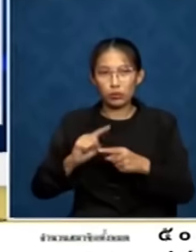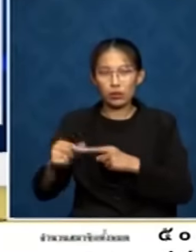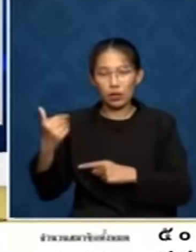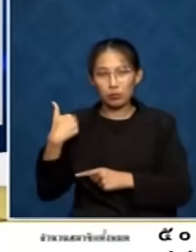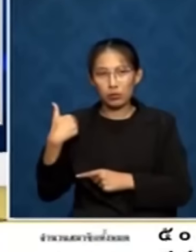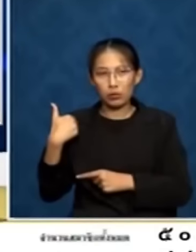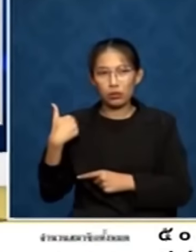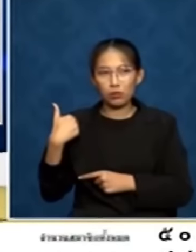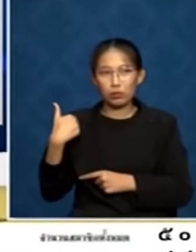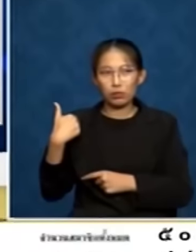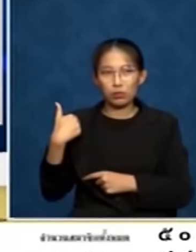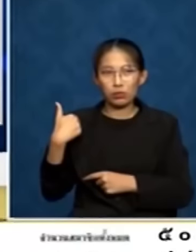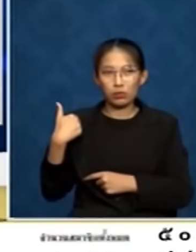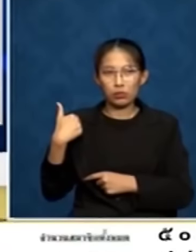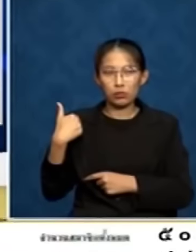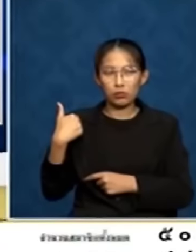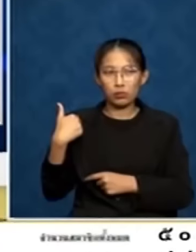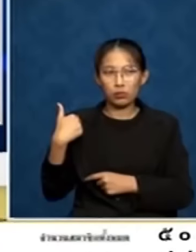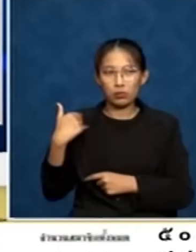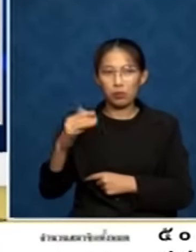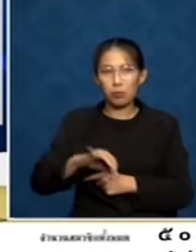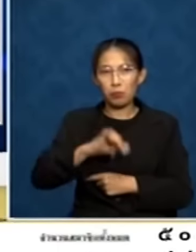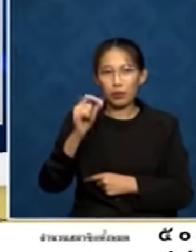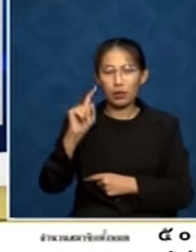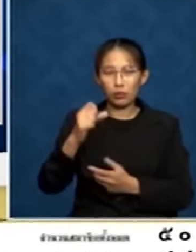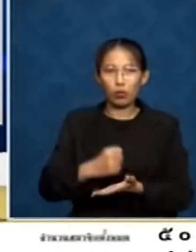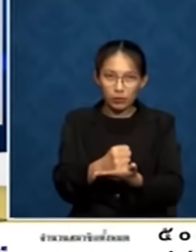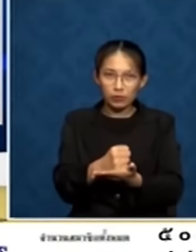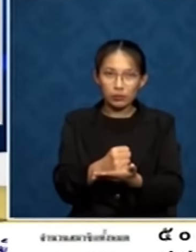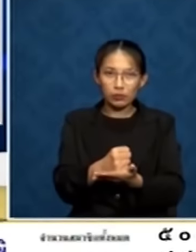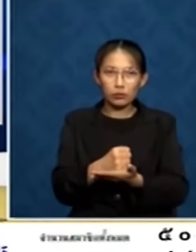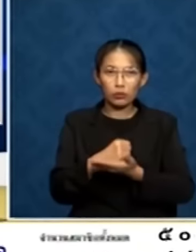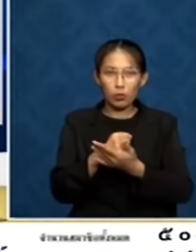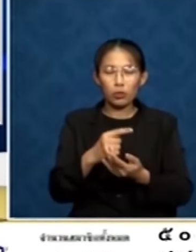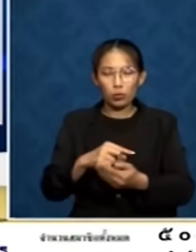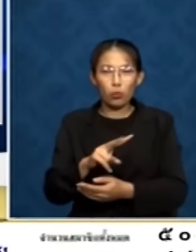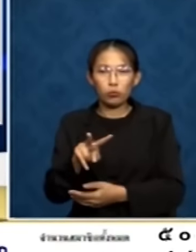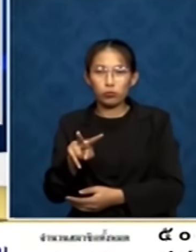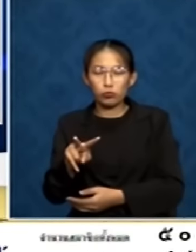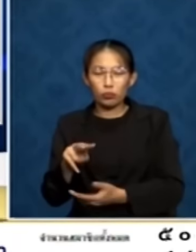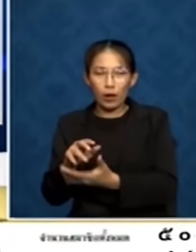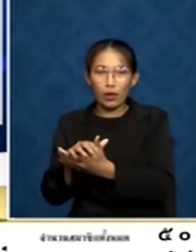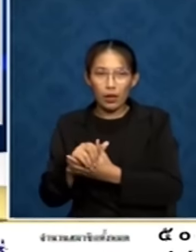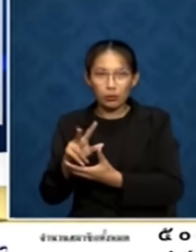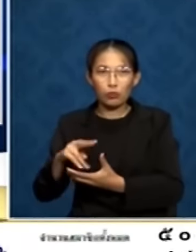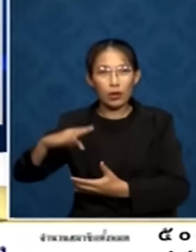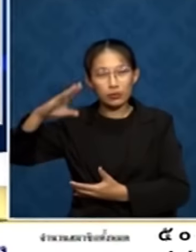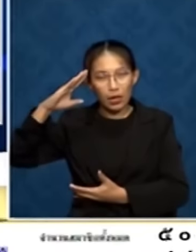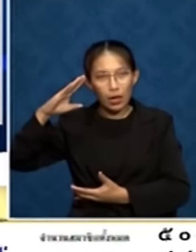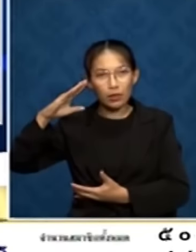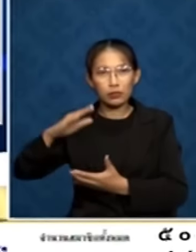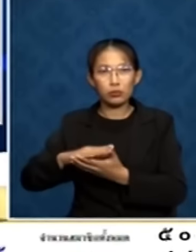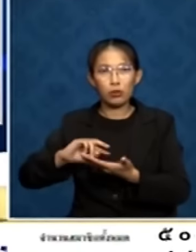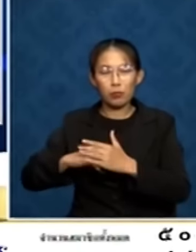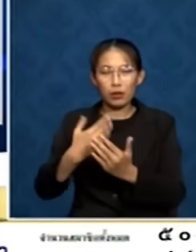อย่างที่มันจะต้องอำนวยความสะดวกเขาก็ภรรยาทหารเทหารชั้นผู้น้อย